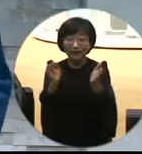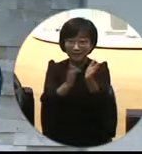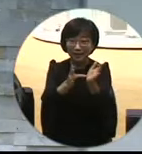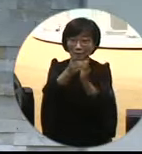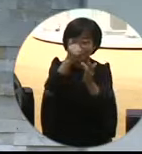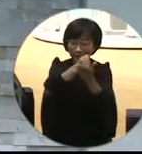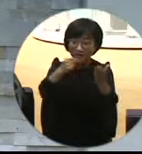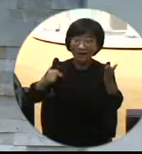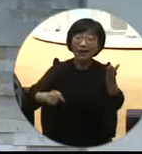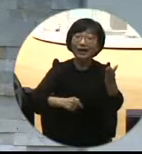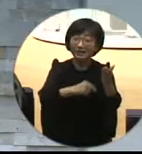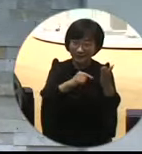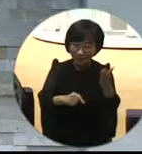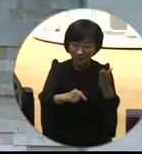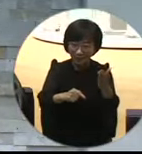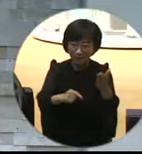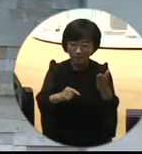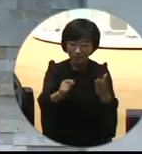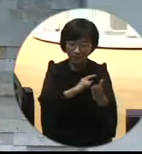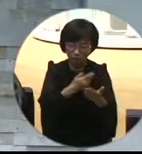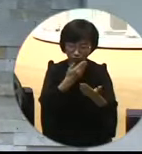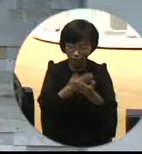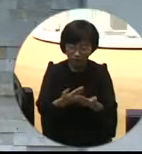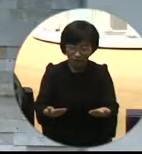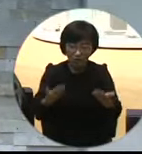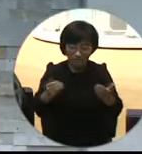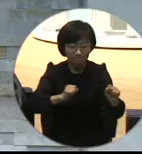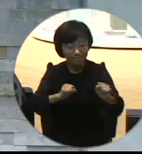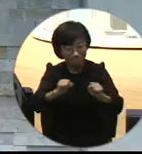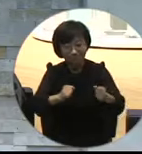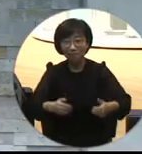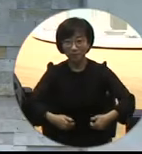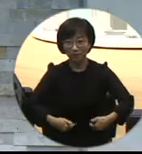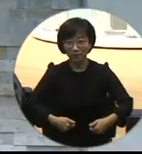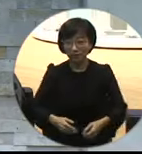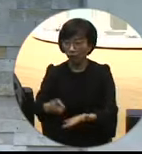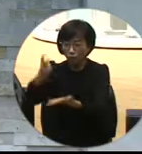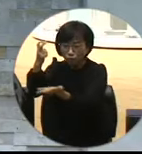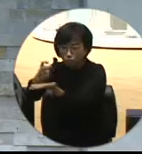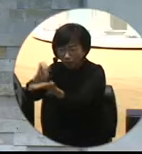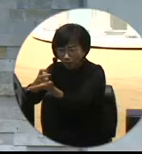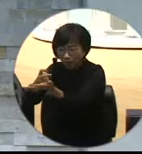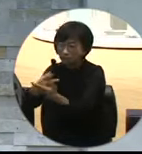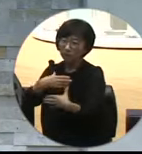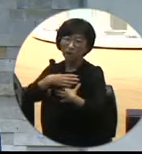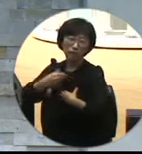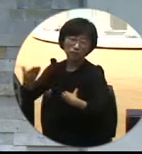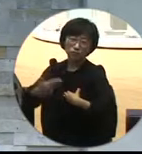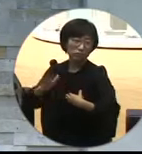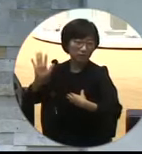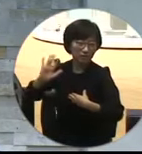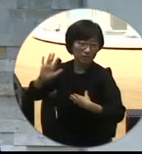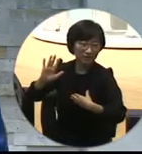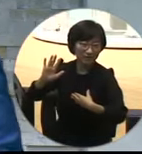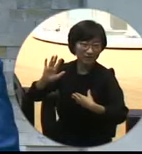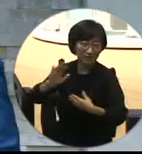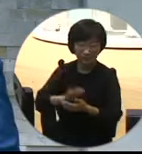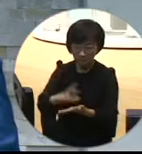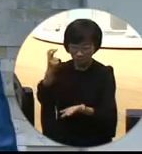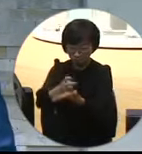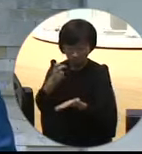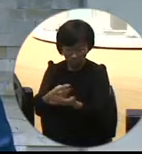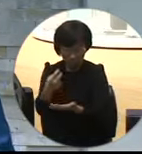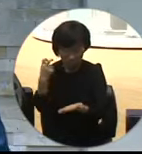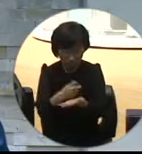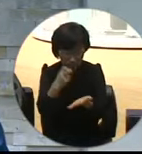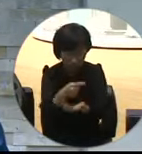율법으로는 결코 인간에게 안식을 줄 수 없다. 율법적인 이 삶은 상대방을 힘들게 해요.